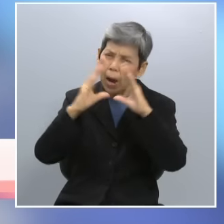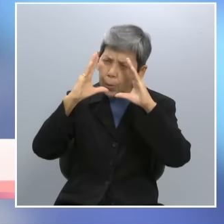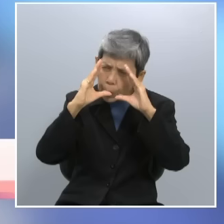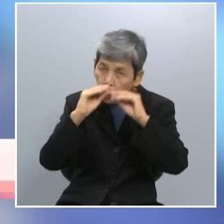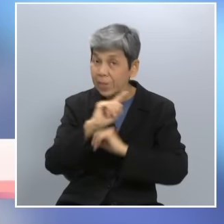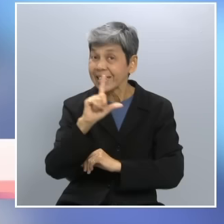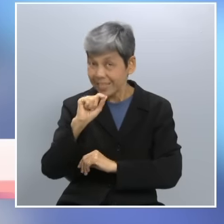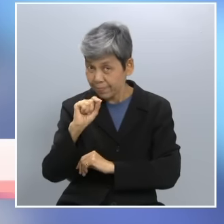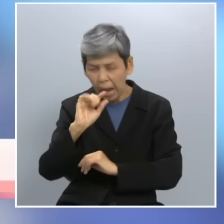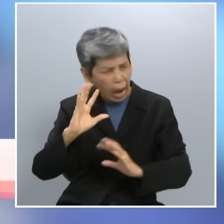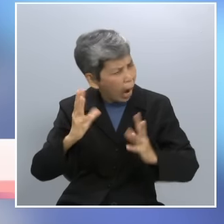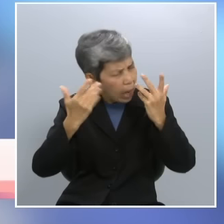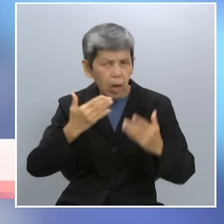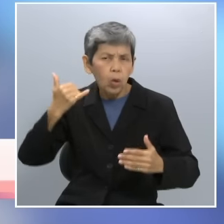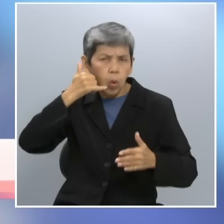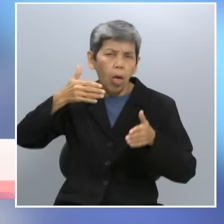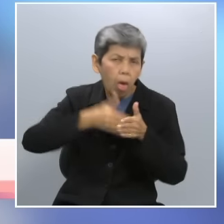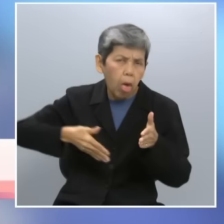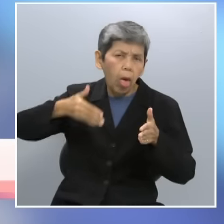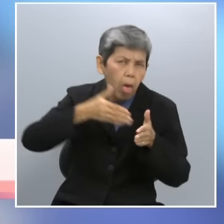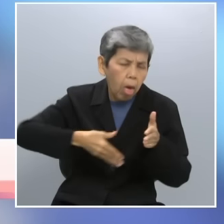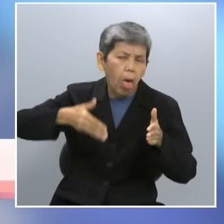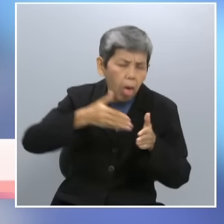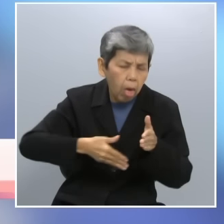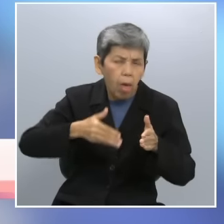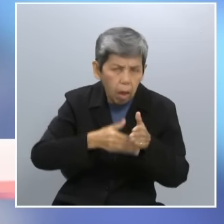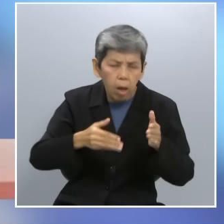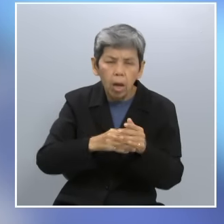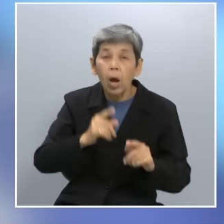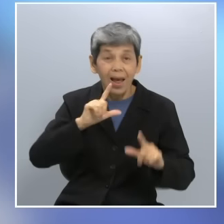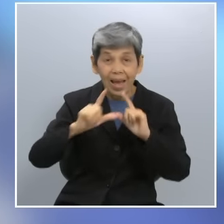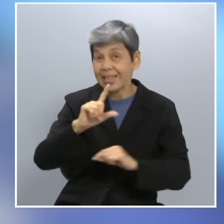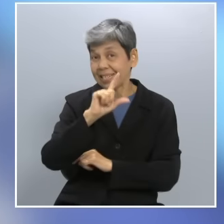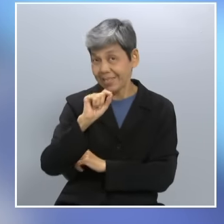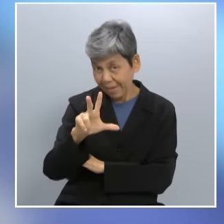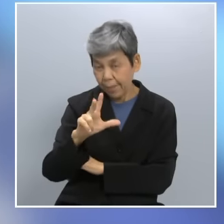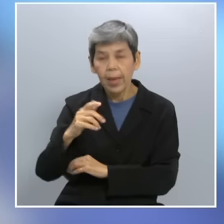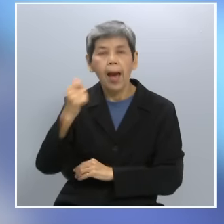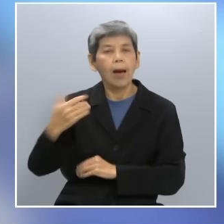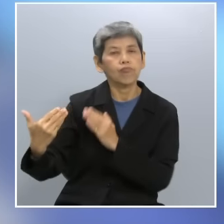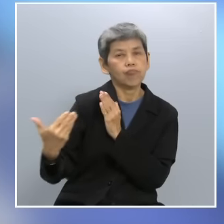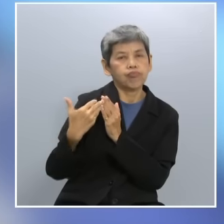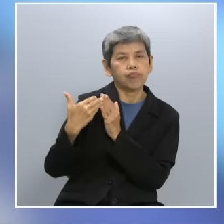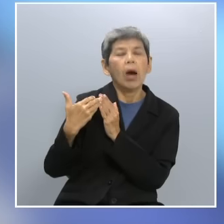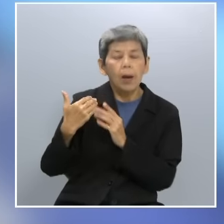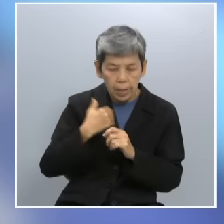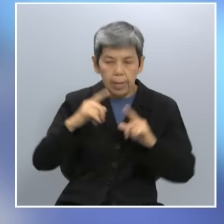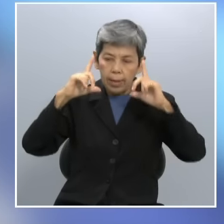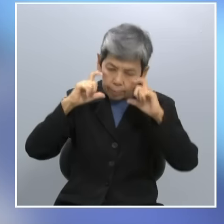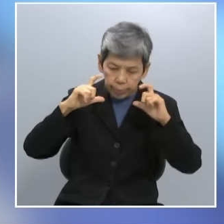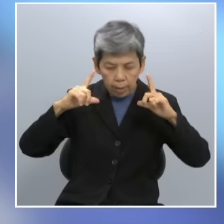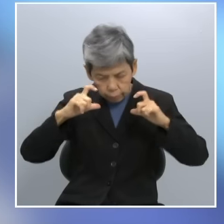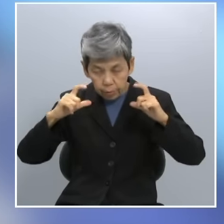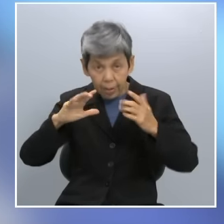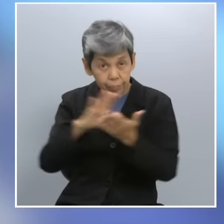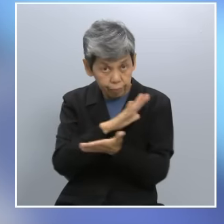ของวันที่ 20พฤษภาคมแล้วติดต่อไม่ได้แล้วก็ไล่มาก็คือแชท lineวันที่ 23ที่อาทักมาแล้วก็ให้ถ่ายรูปเอกสารไป